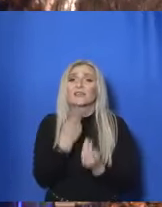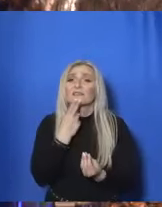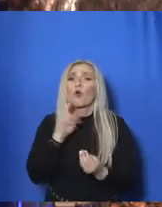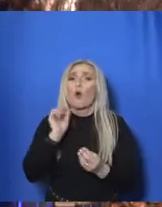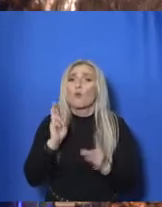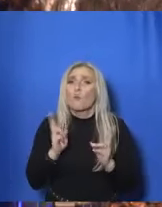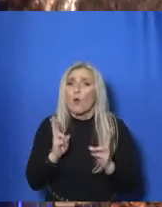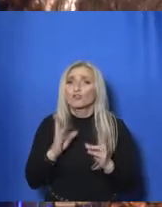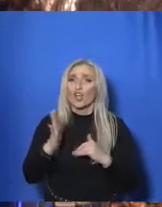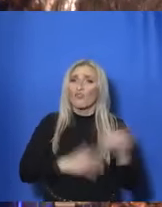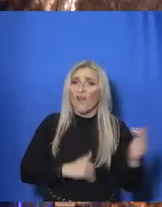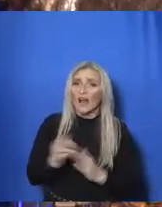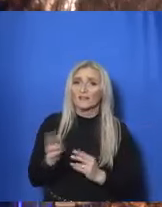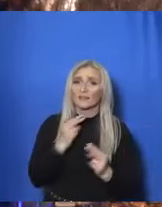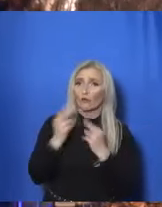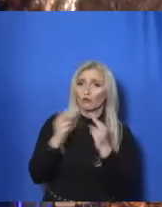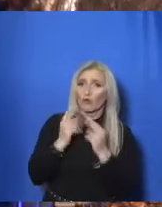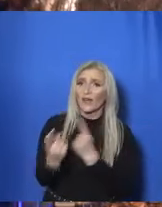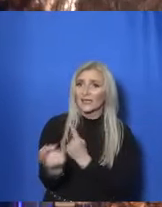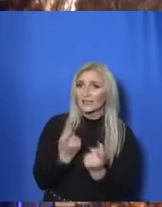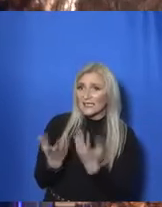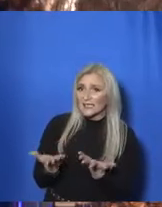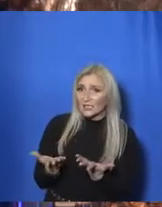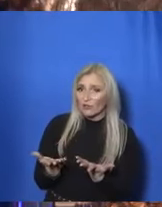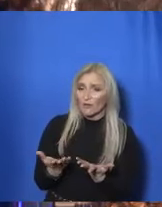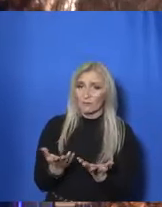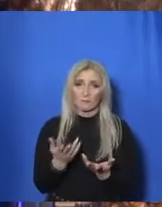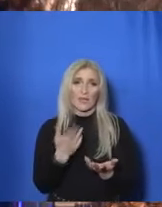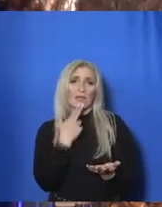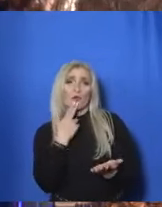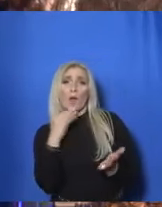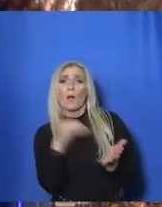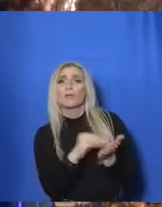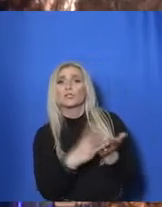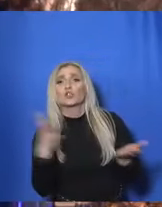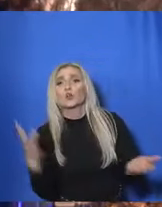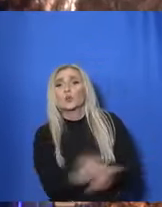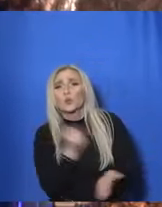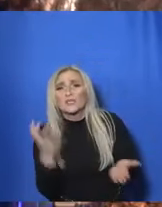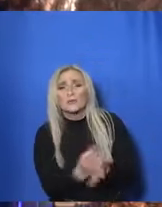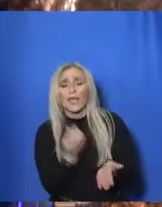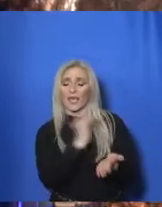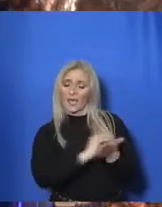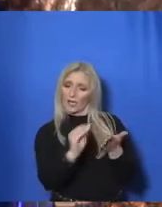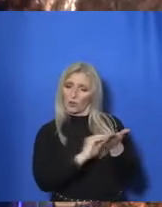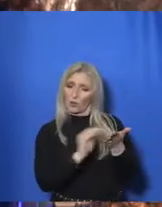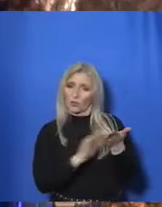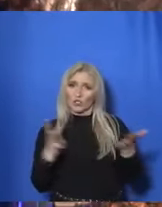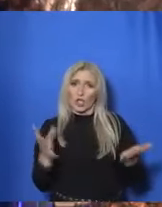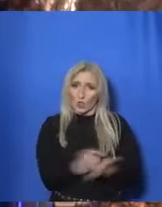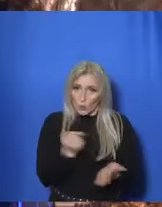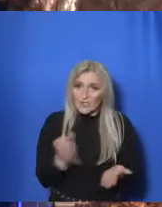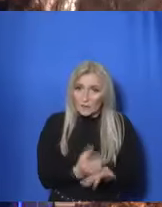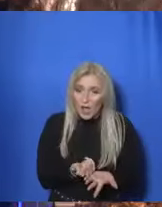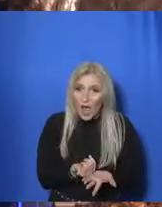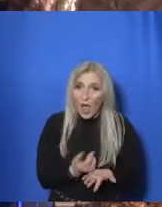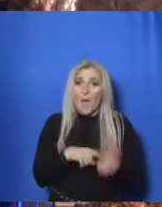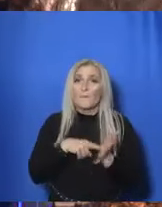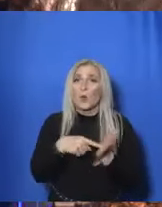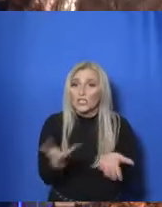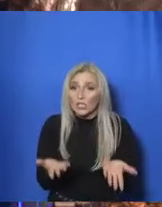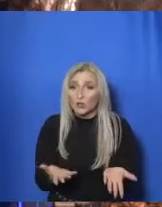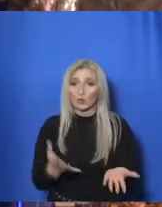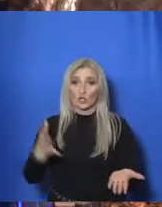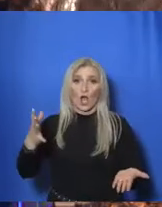može kvalitetnije odgovarati na izazove, zajednica koja bilježi uspjehe i kroničari postignuća, zajednica